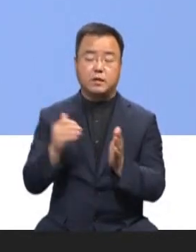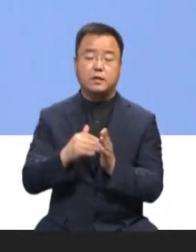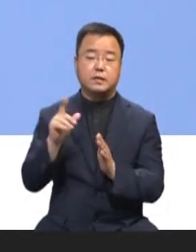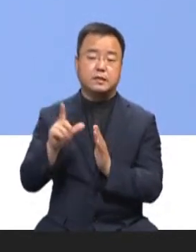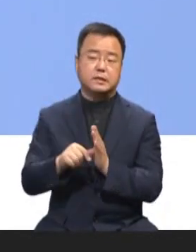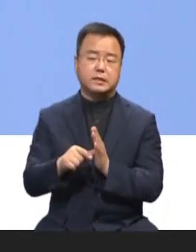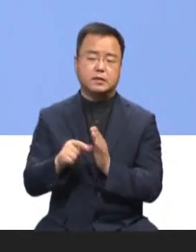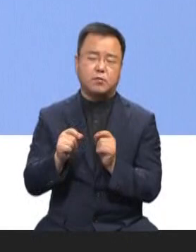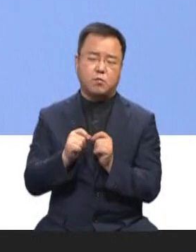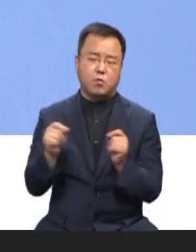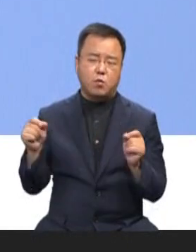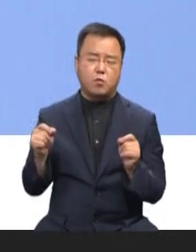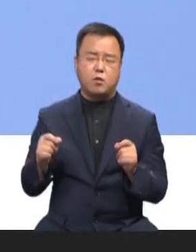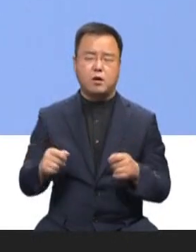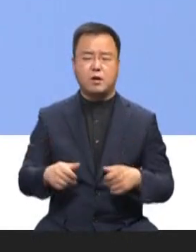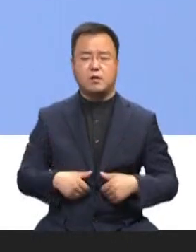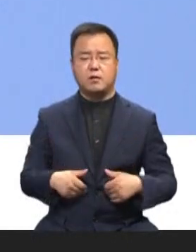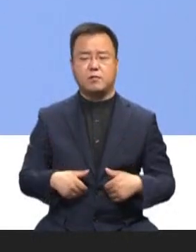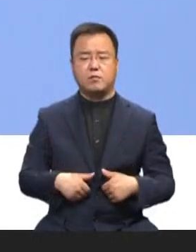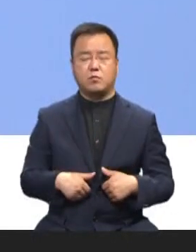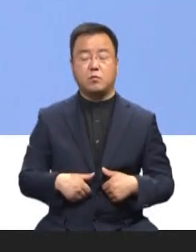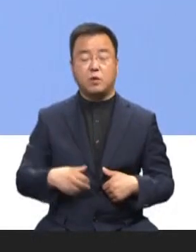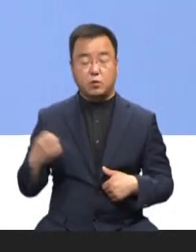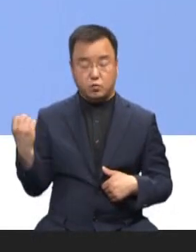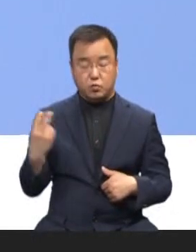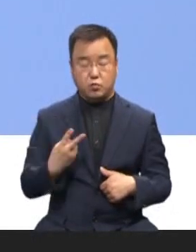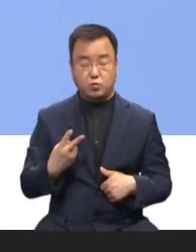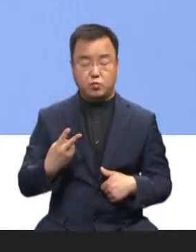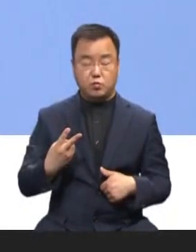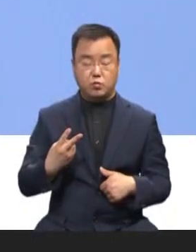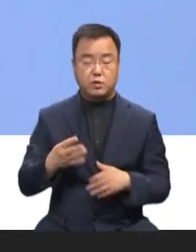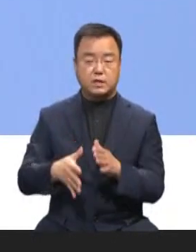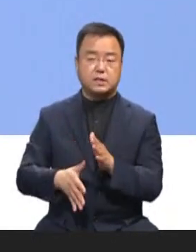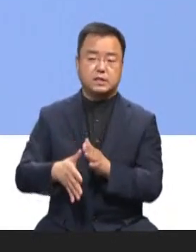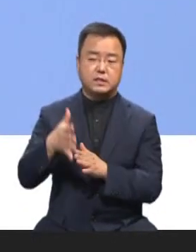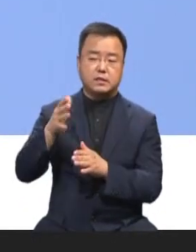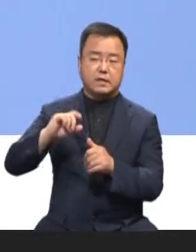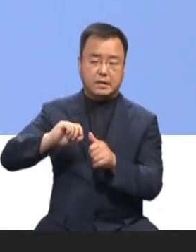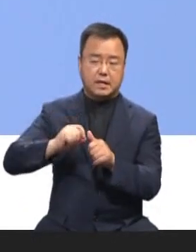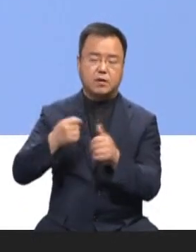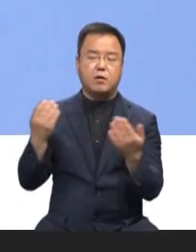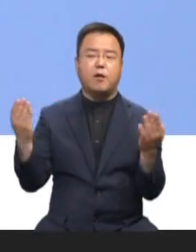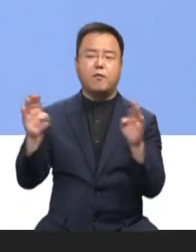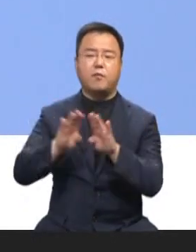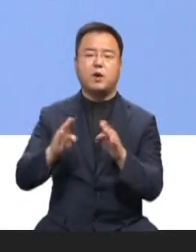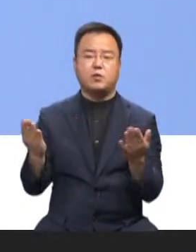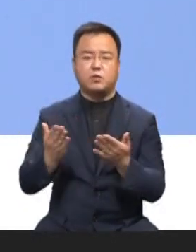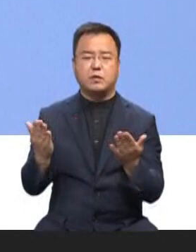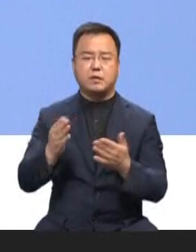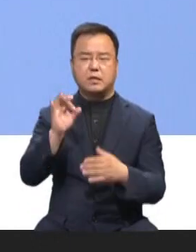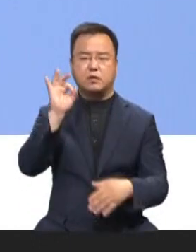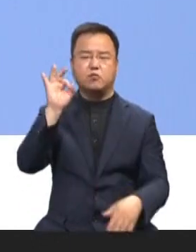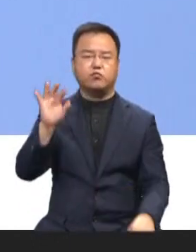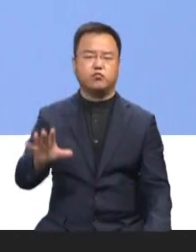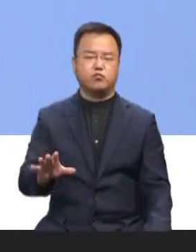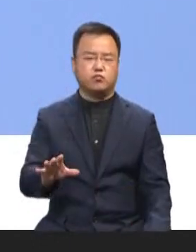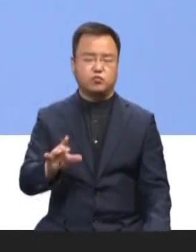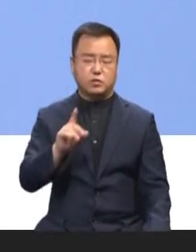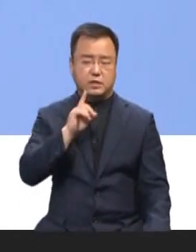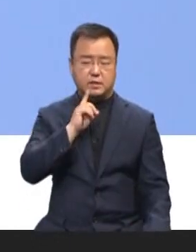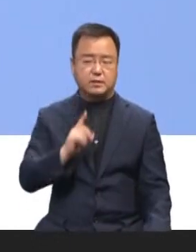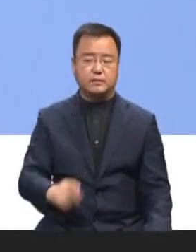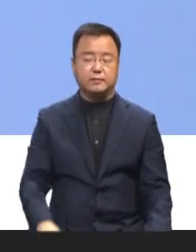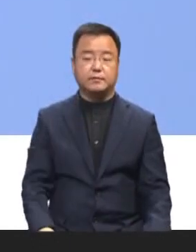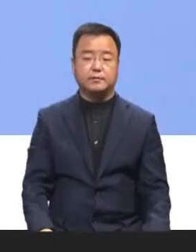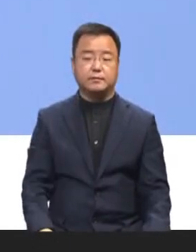걸린다는 문제가 있습니다 그리고 무엇보다 시설의 강제로 폐쇄하는 게 불가능하다는 데 좀 근본적인 문제가